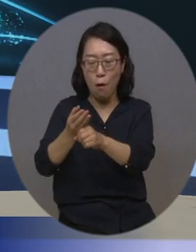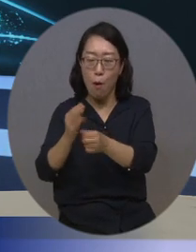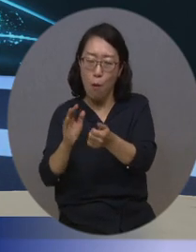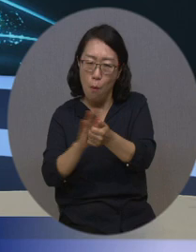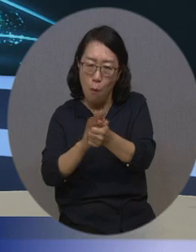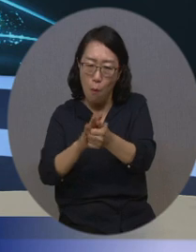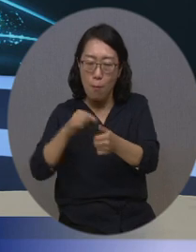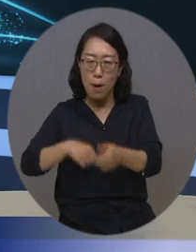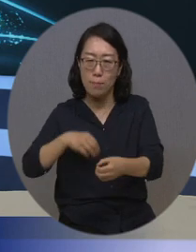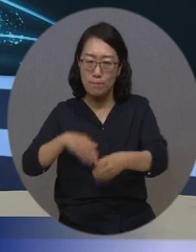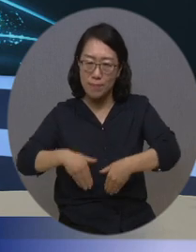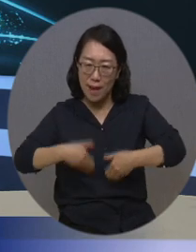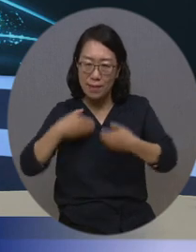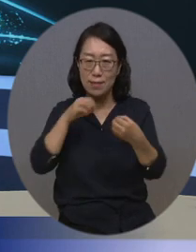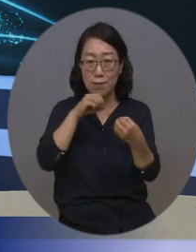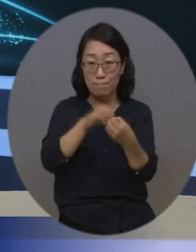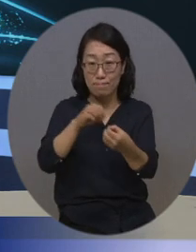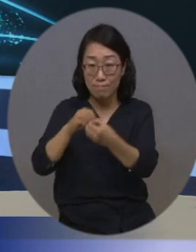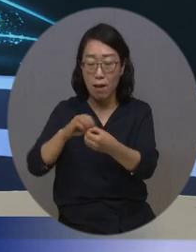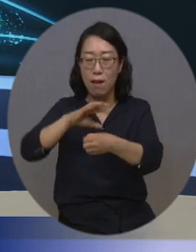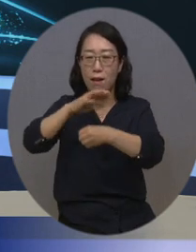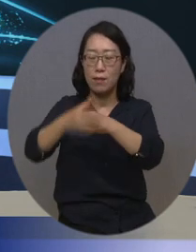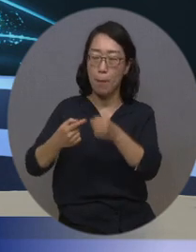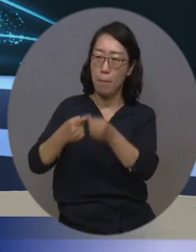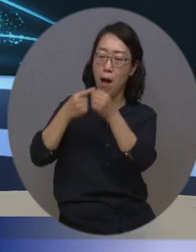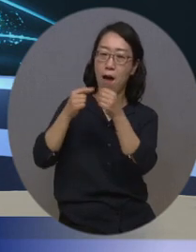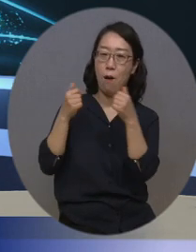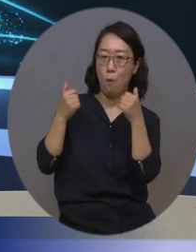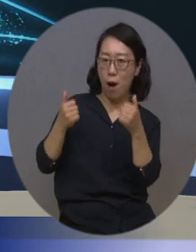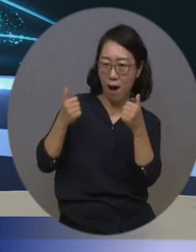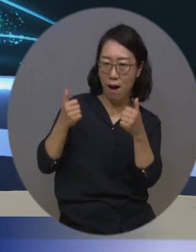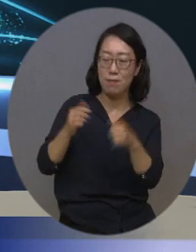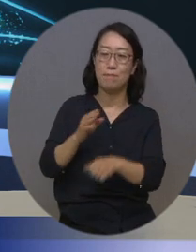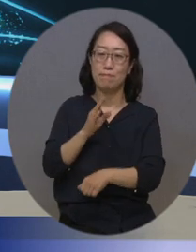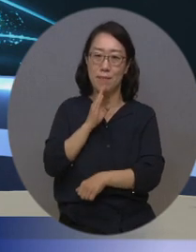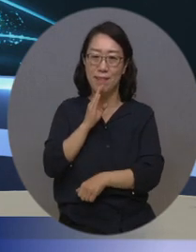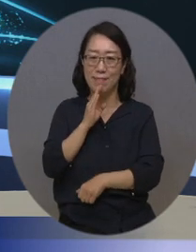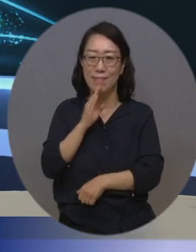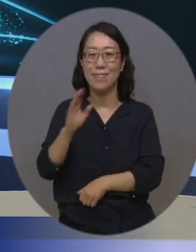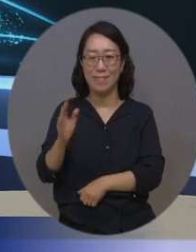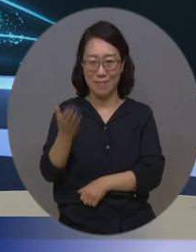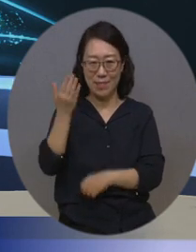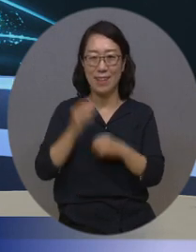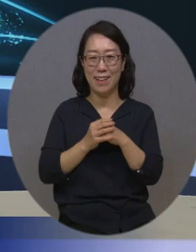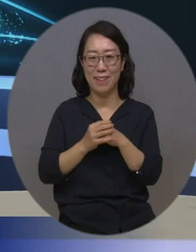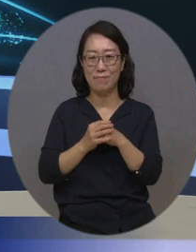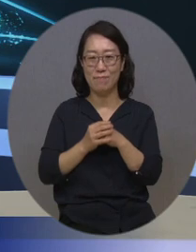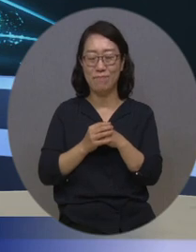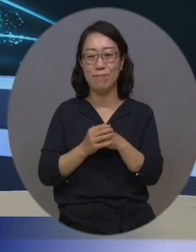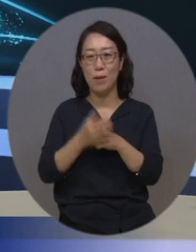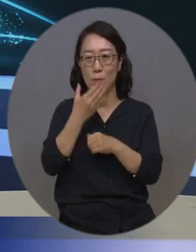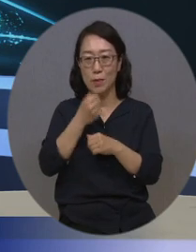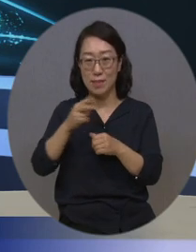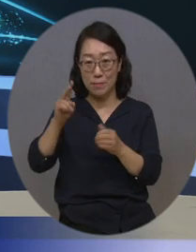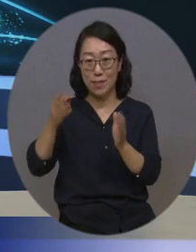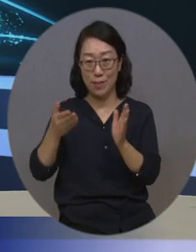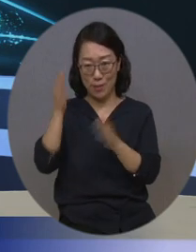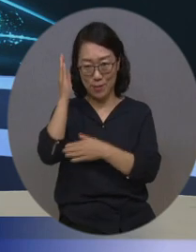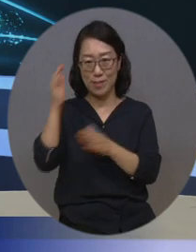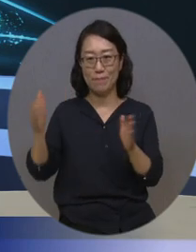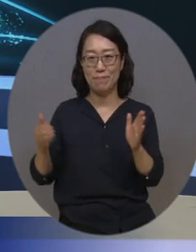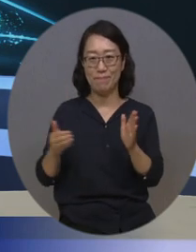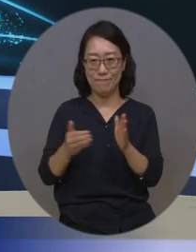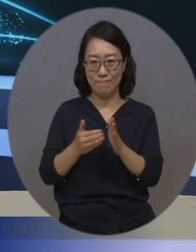따뜻한 마음이 세계 정상 그룹의 선한 영향력 의 비결이 아닐까 싶습니다 이상 복지 tv 뉴스를 마칩니다